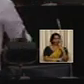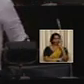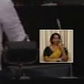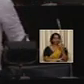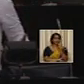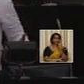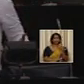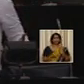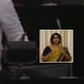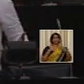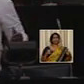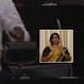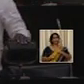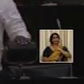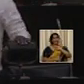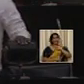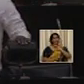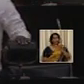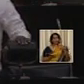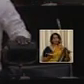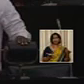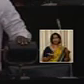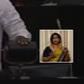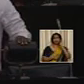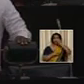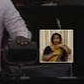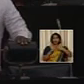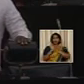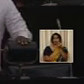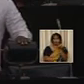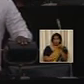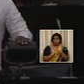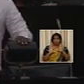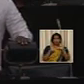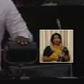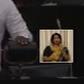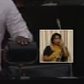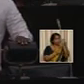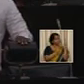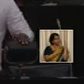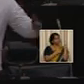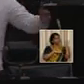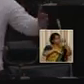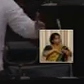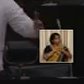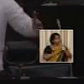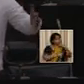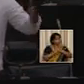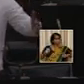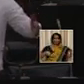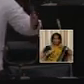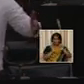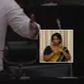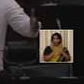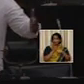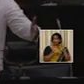කියන්න. මොකද අපිට විපක්ෂයේ ඉඳගෙන කෑ ගහන විතරයි. ඒවා මහ ජනතාවට අයිති මුදල් කරු නියෝජක කතානායකතුමා නැකත ඔබතුමාත් ඔය කියන්න ඕනේ මුලසුන දරන මේ සභාව මේ